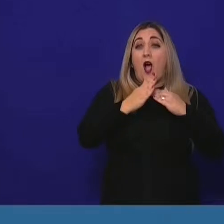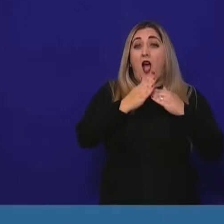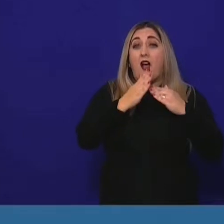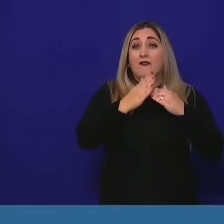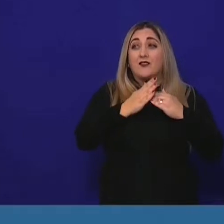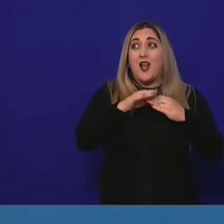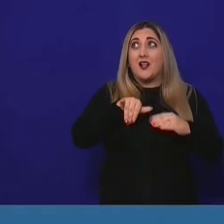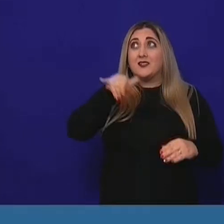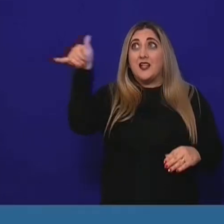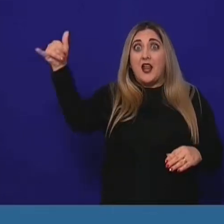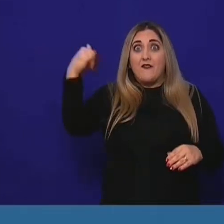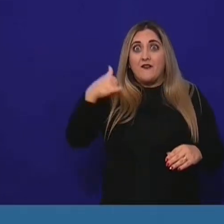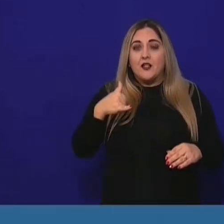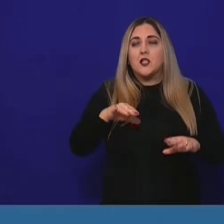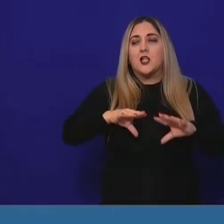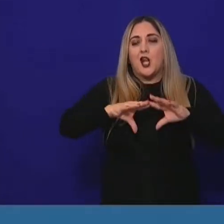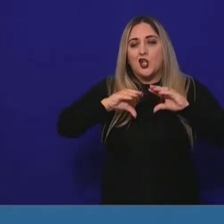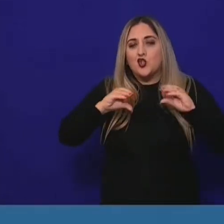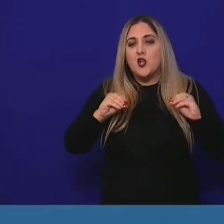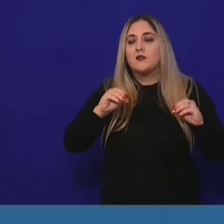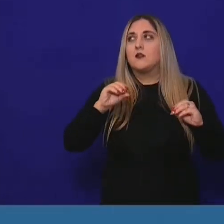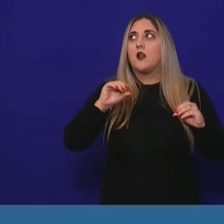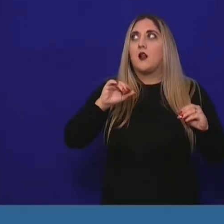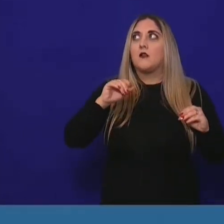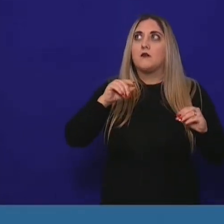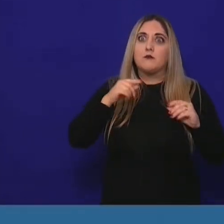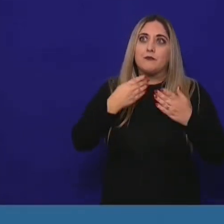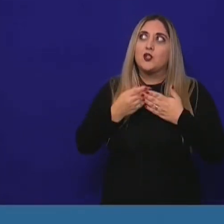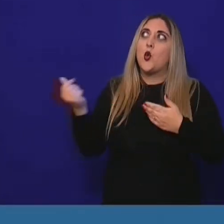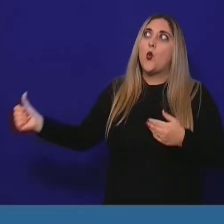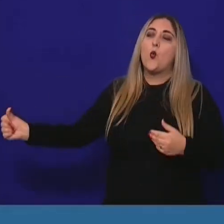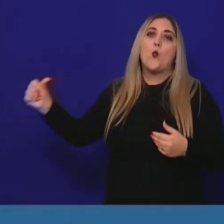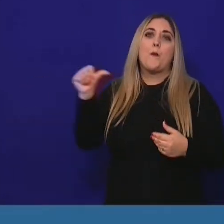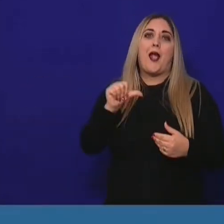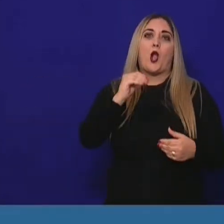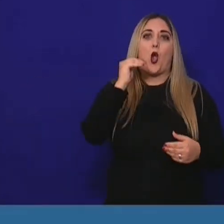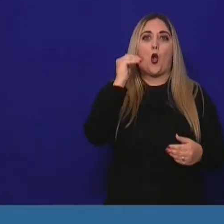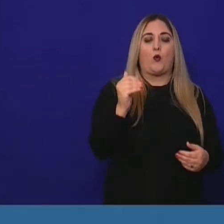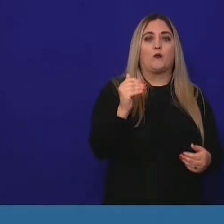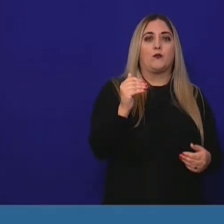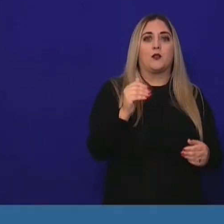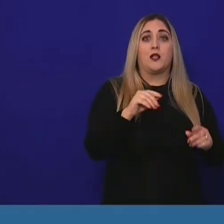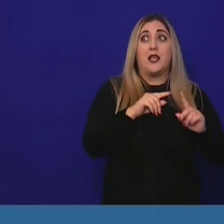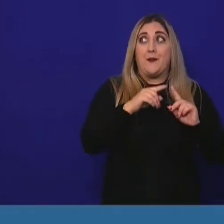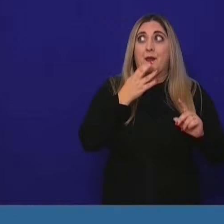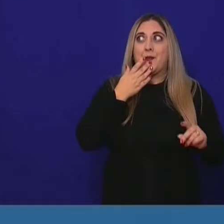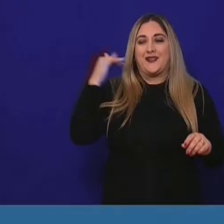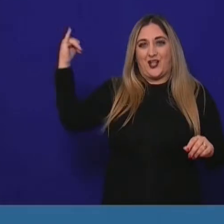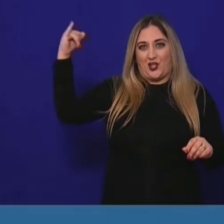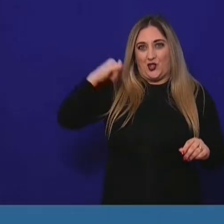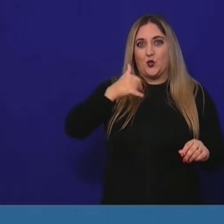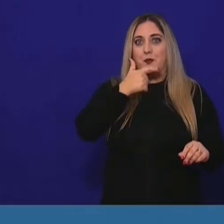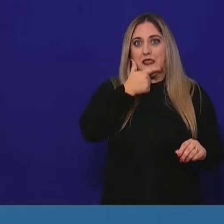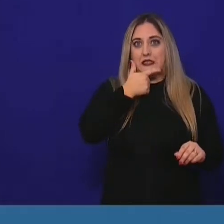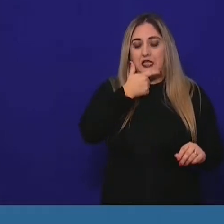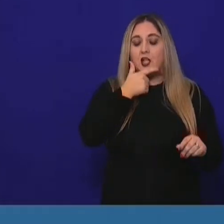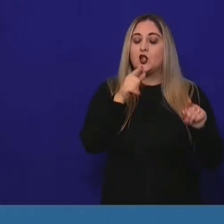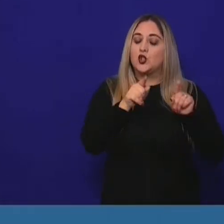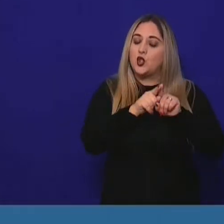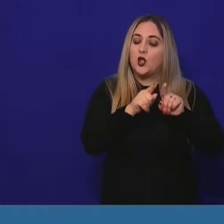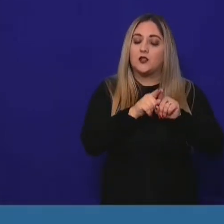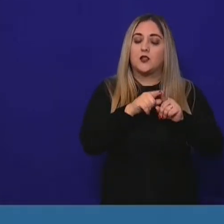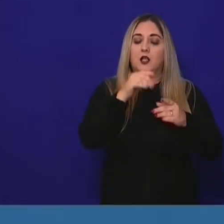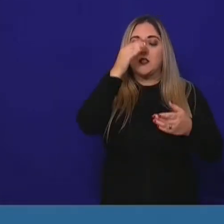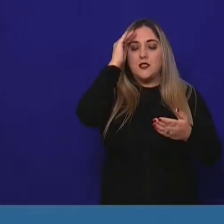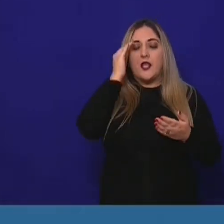inħallu jiġu dawk in-nies li jkunu nqabdu barra. Però dawn jistgħu jiġu bħalmet ukoll bi prekawzjonijiet kollha meħtieġa ta'